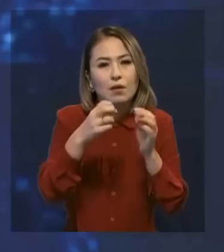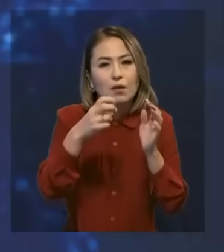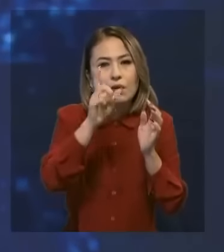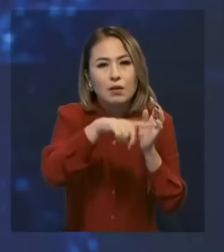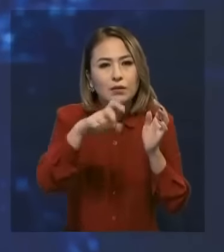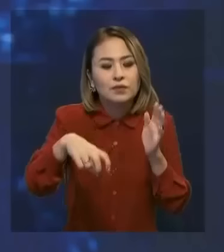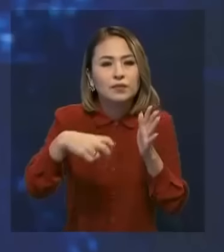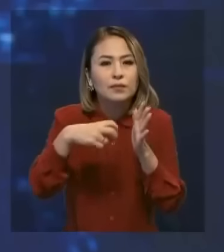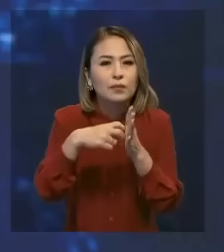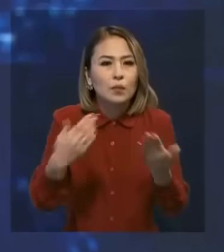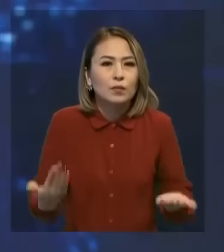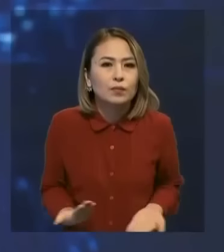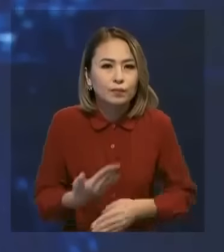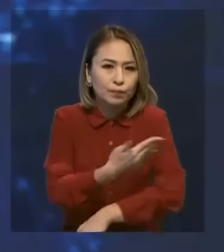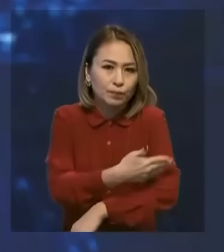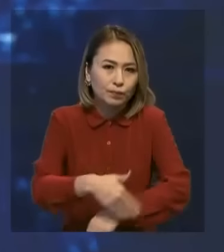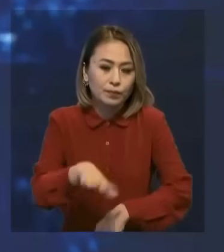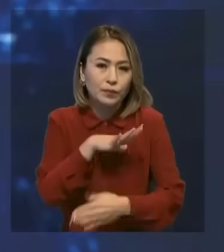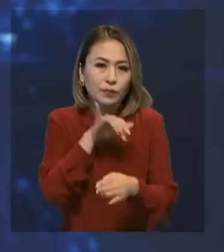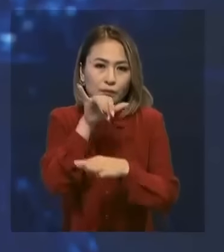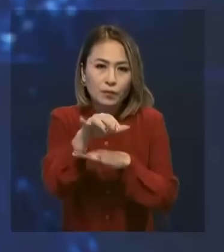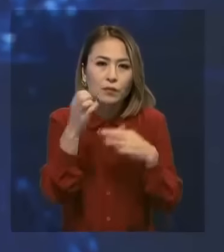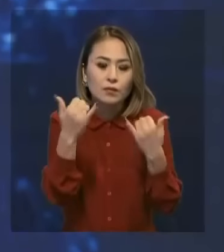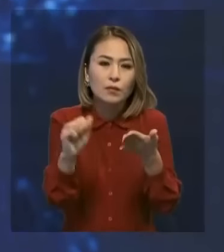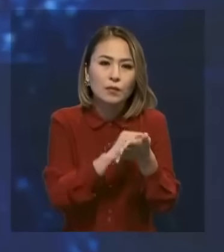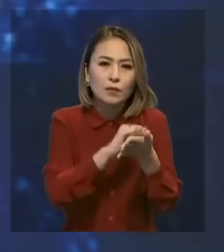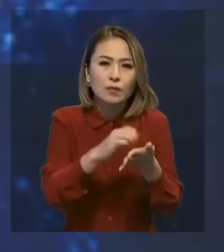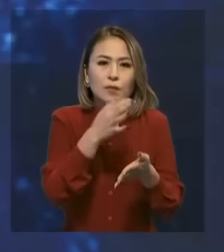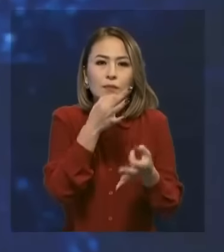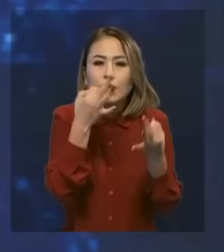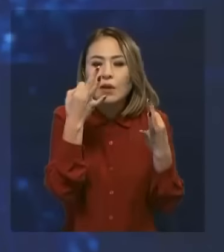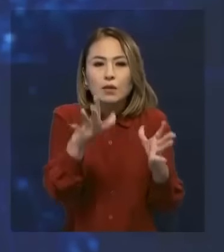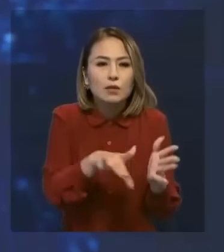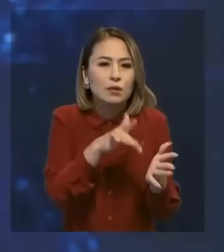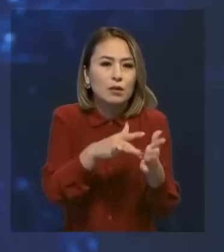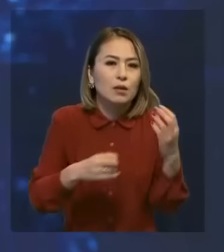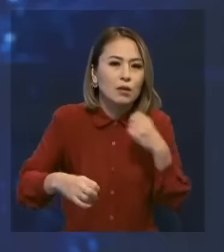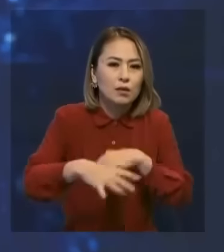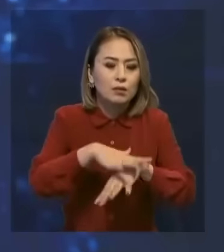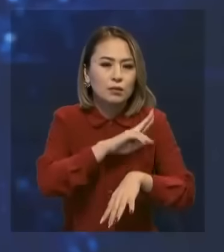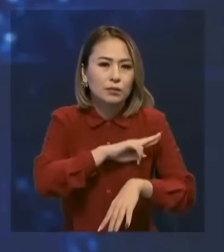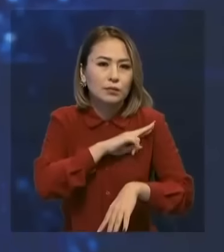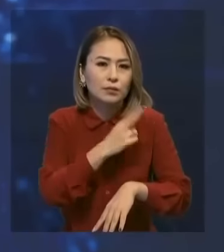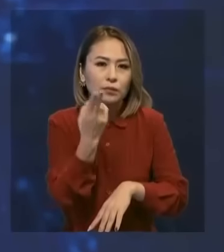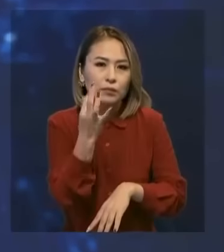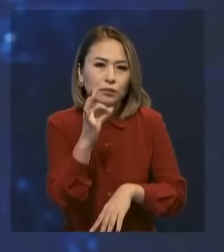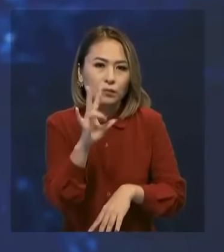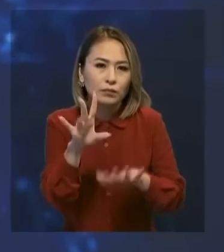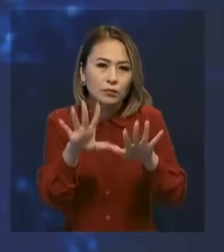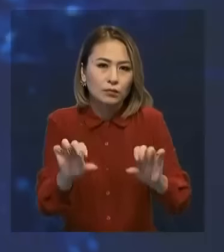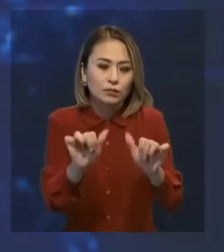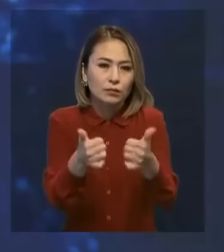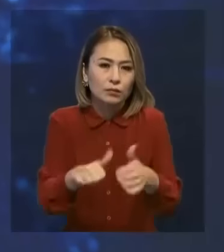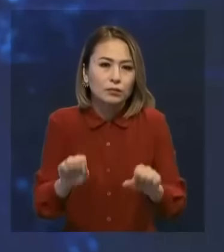үшін тұрғылықты мекен жай бойынша жүгіну керек болатын. Енді құжатын елдің кез келген қаласындағы халыққа қызмет көрсету